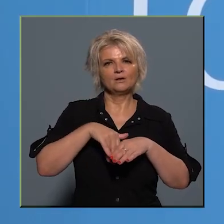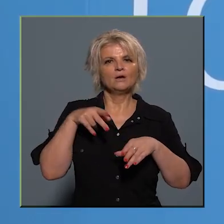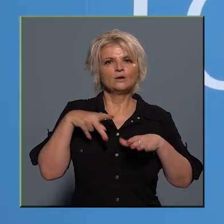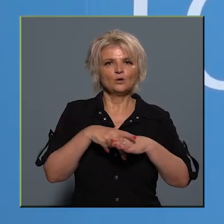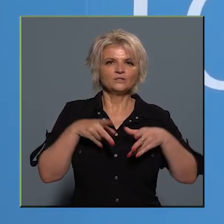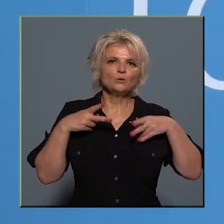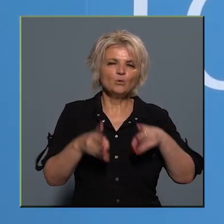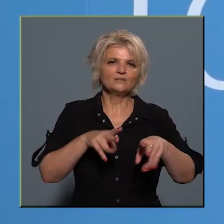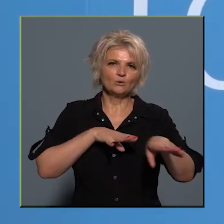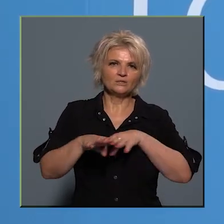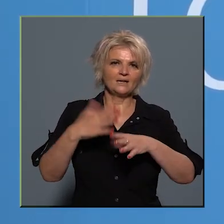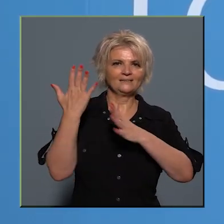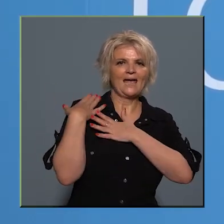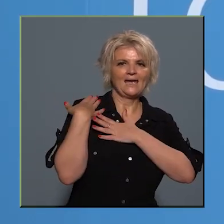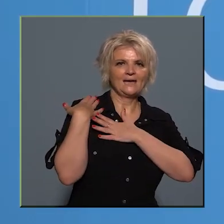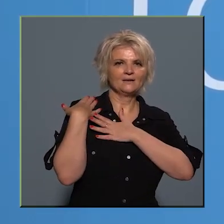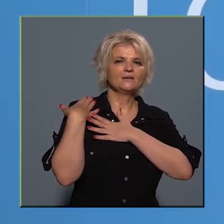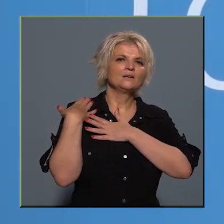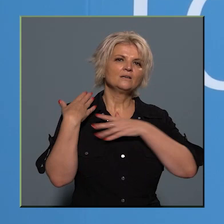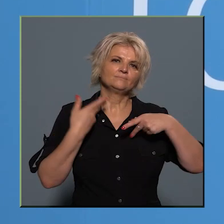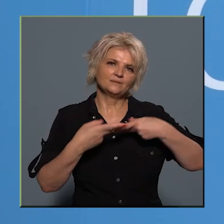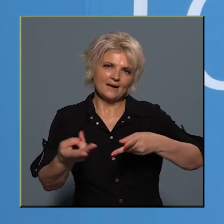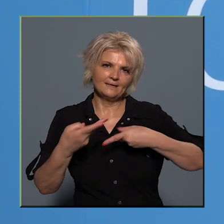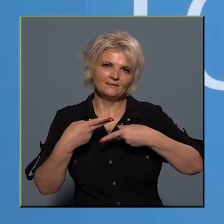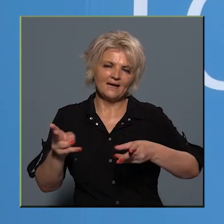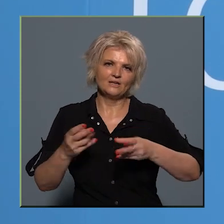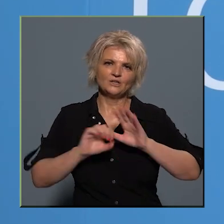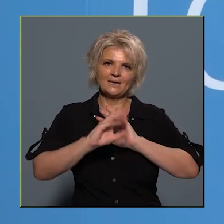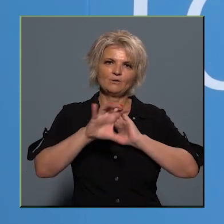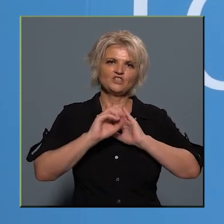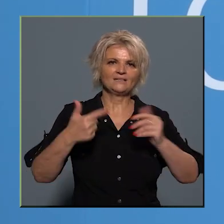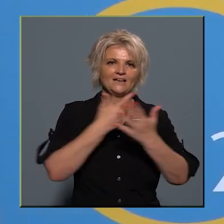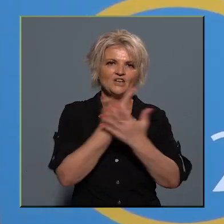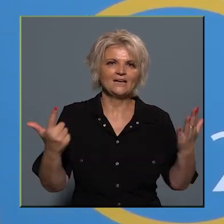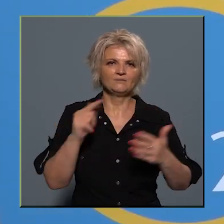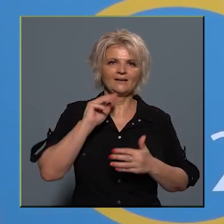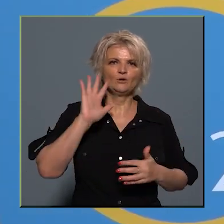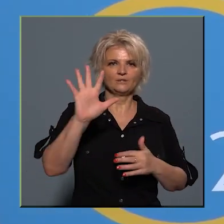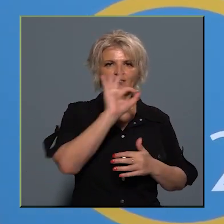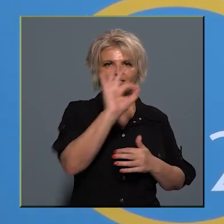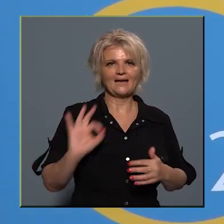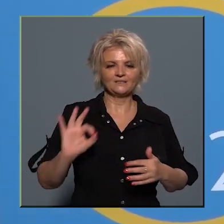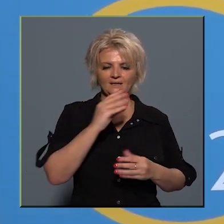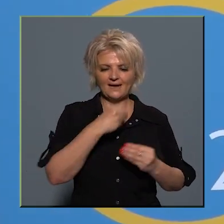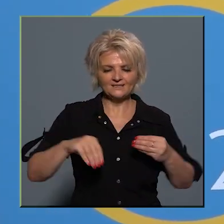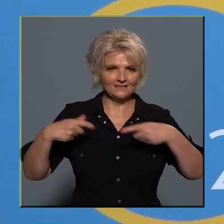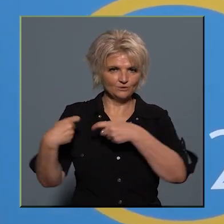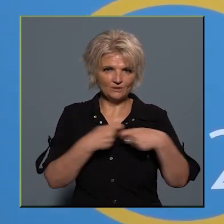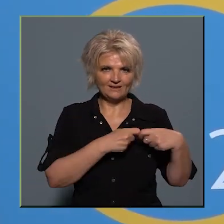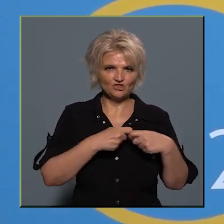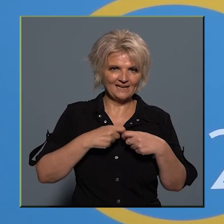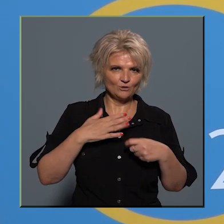közlekedés teherforgalmazás adja a kibocsátás 75%-át, ezért szövetségünk is,